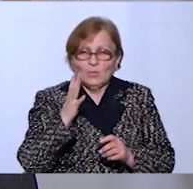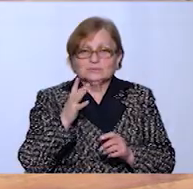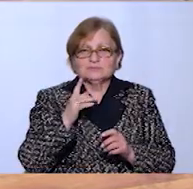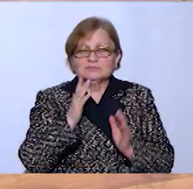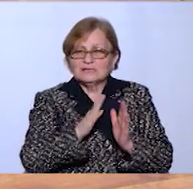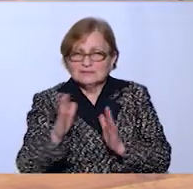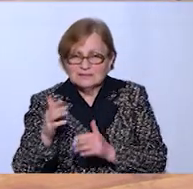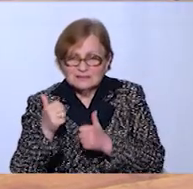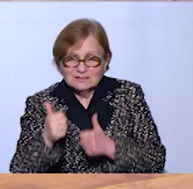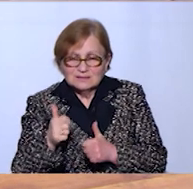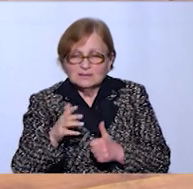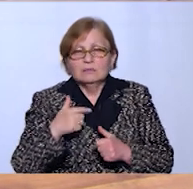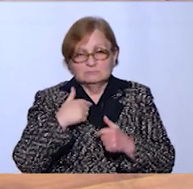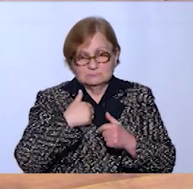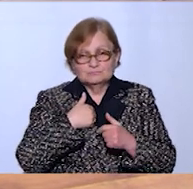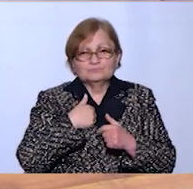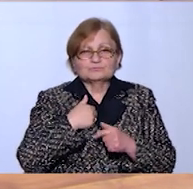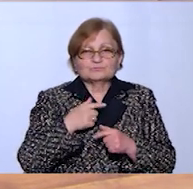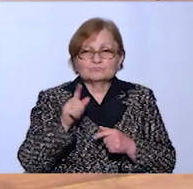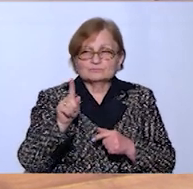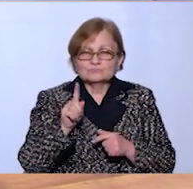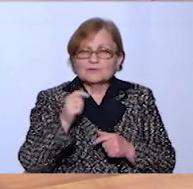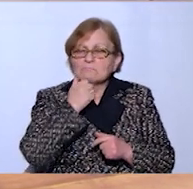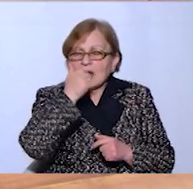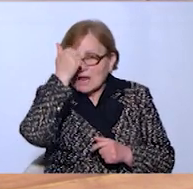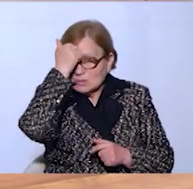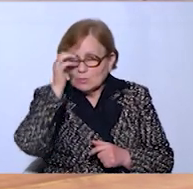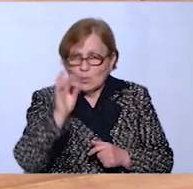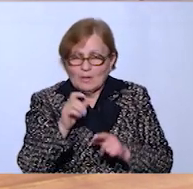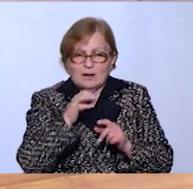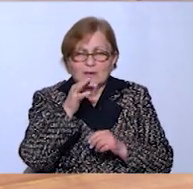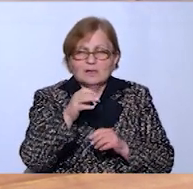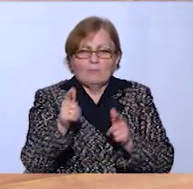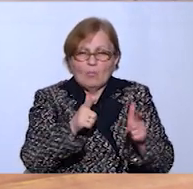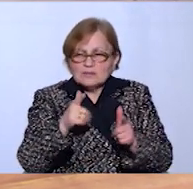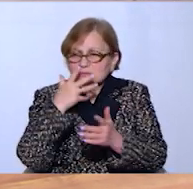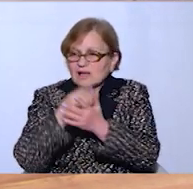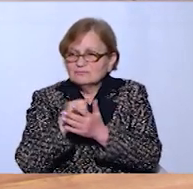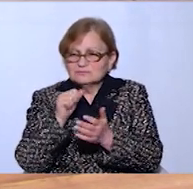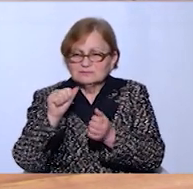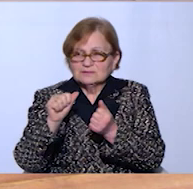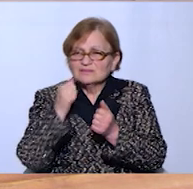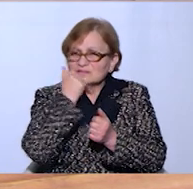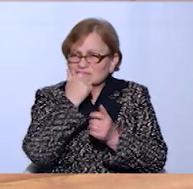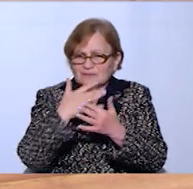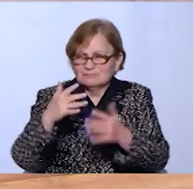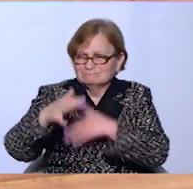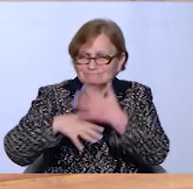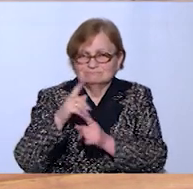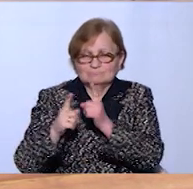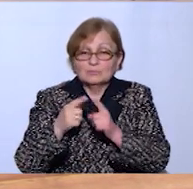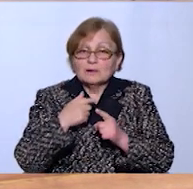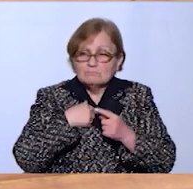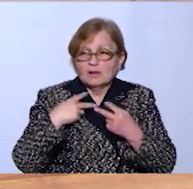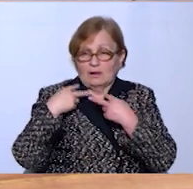ვთქვათ უარი ამ პანდემიის პირობებში სხვადასხვა თავისუფალ აქტივობებზე. ძალიან დიდი მადლობა თამარ, ძალიან დიდი მადლობა